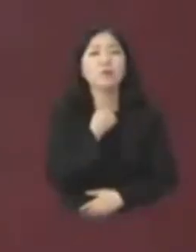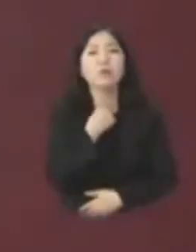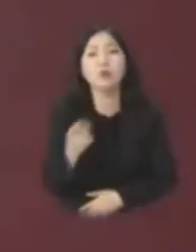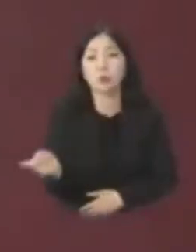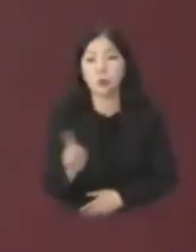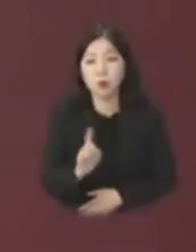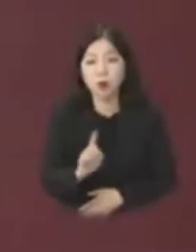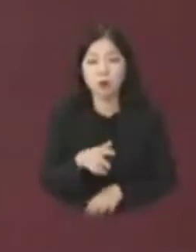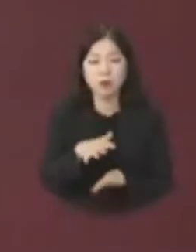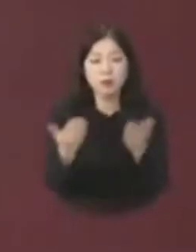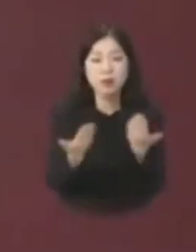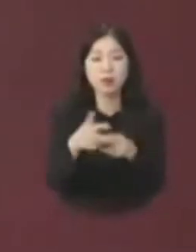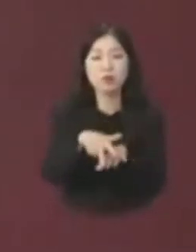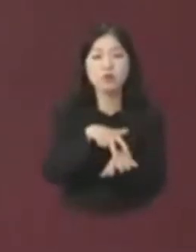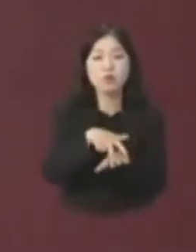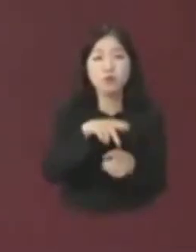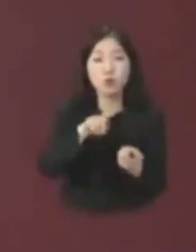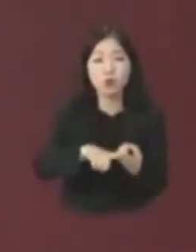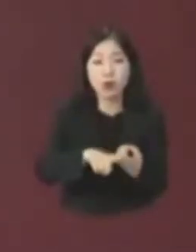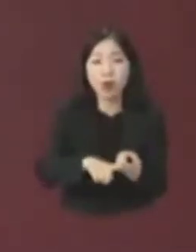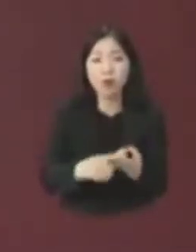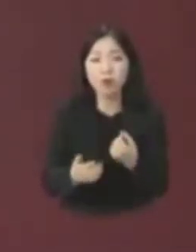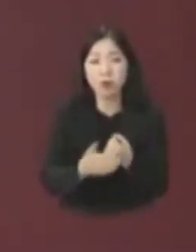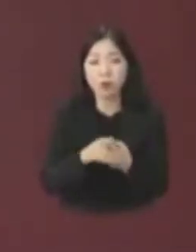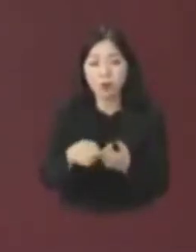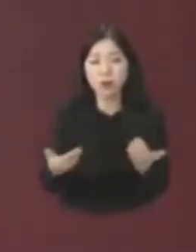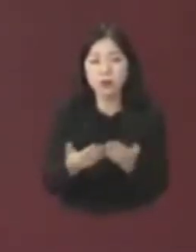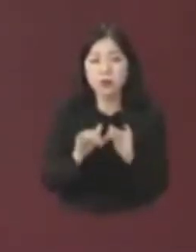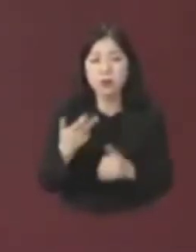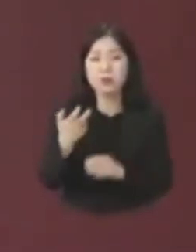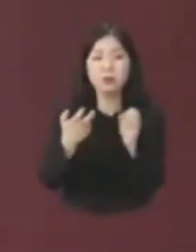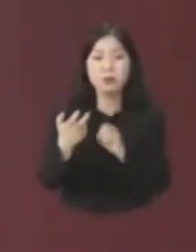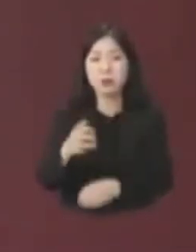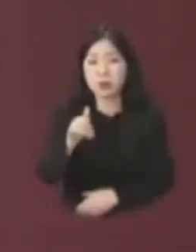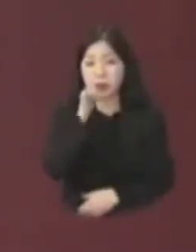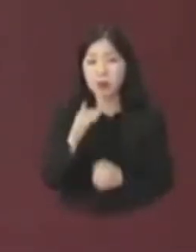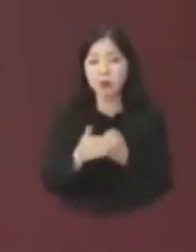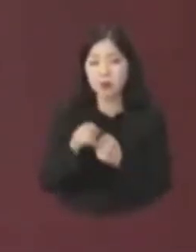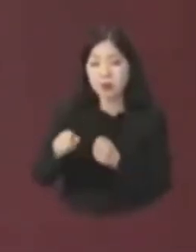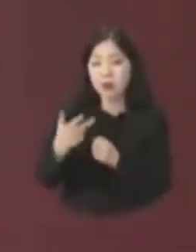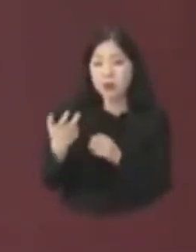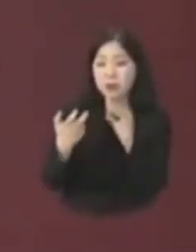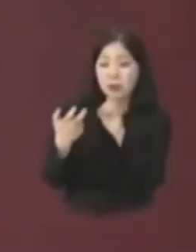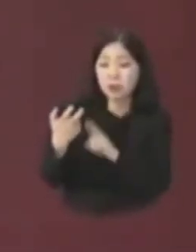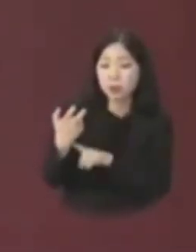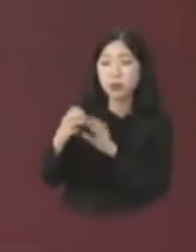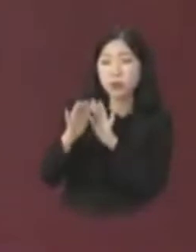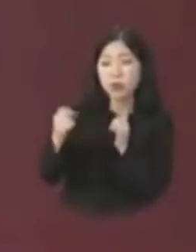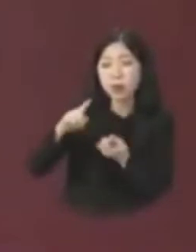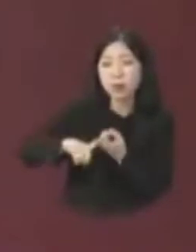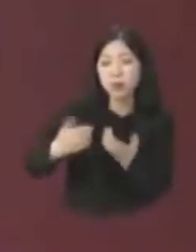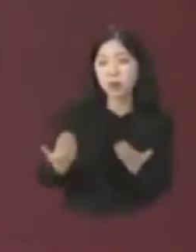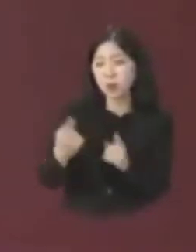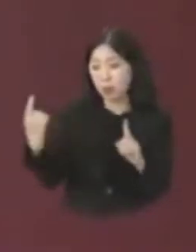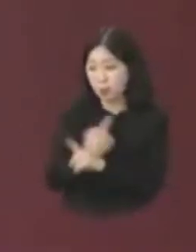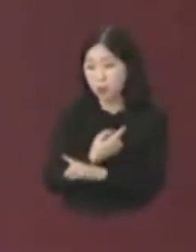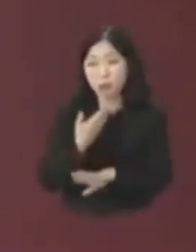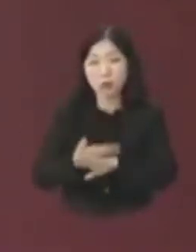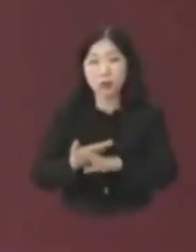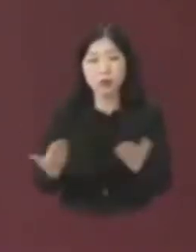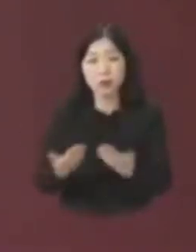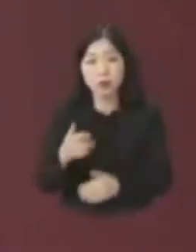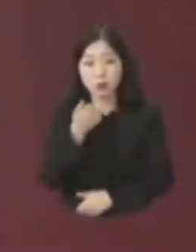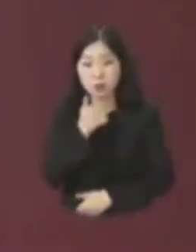현재 산업구조가 이렇게 돼 있고 거기에 종사하는 분들이 70%가 있기 때문에 이분들을 그러면 직업을 바꾸고 다른